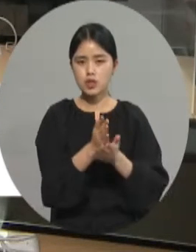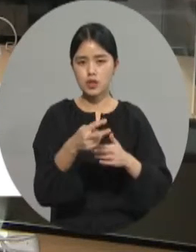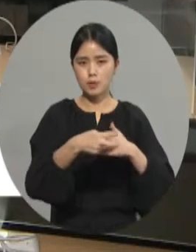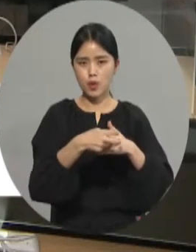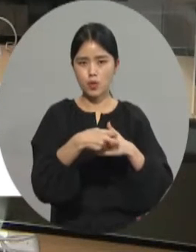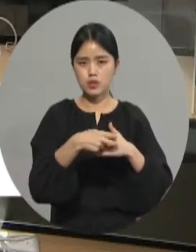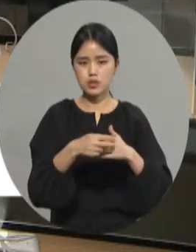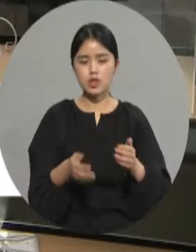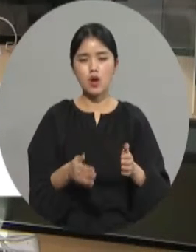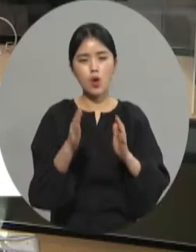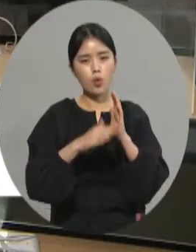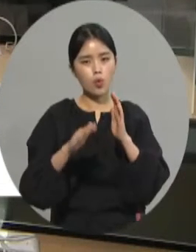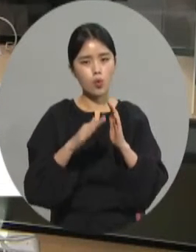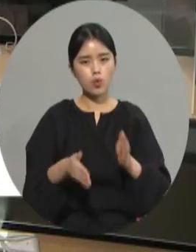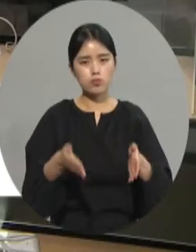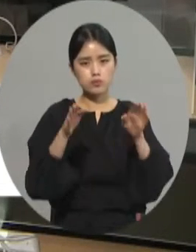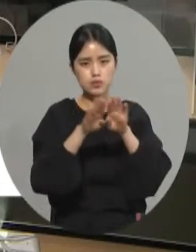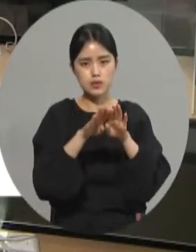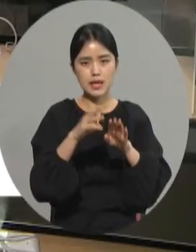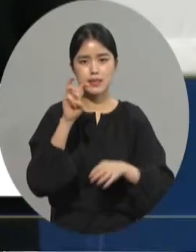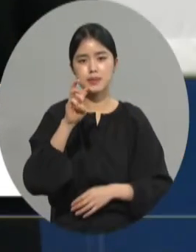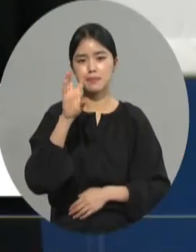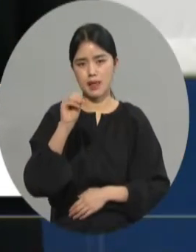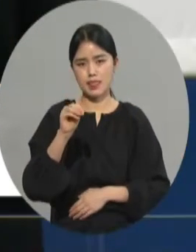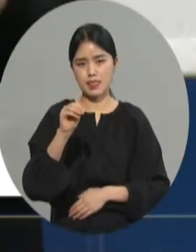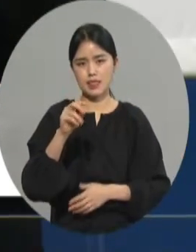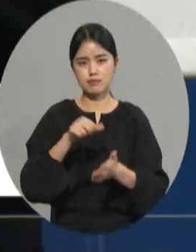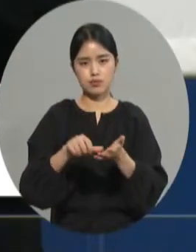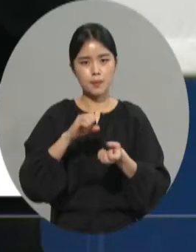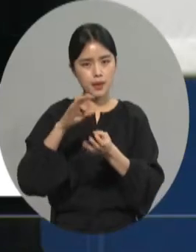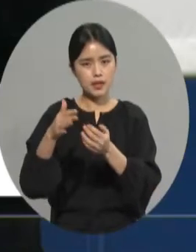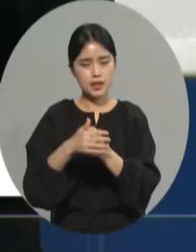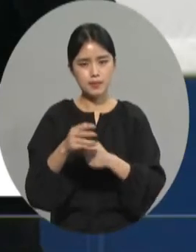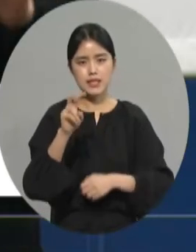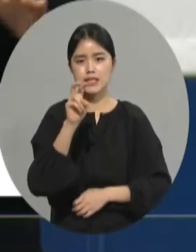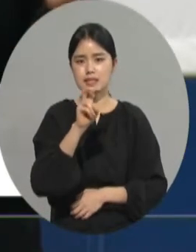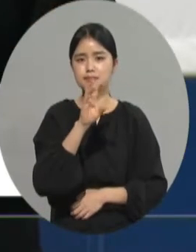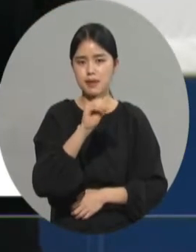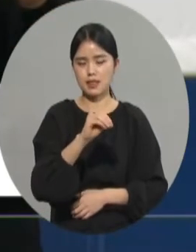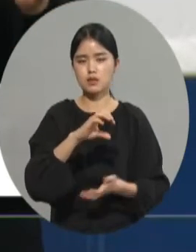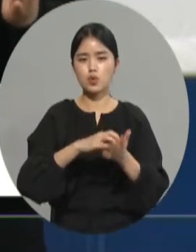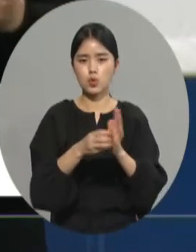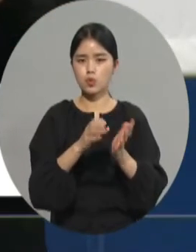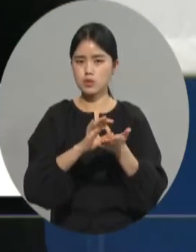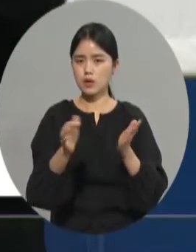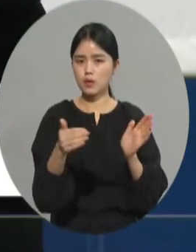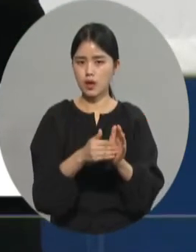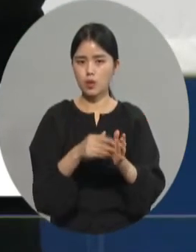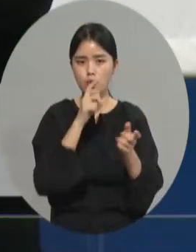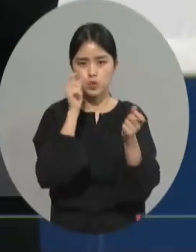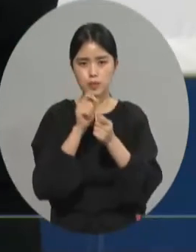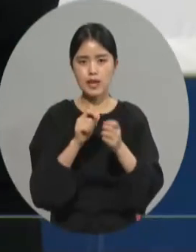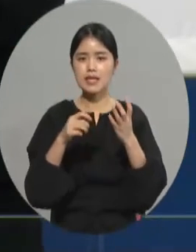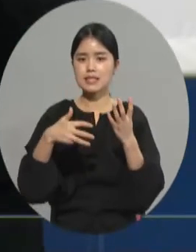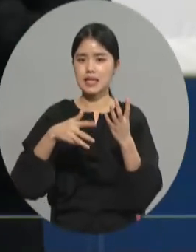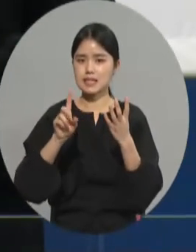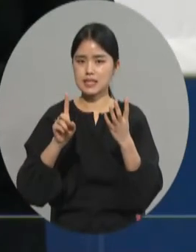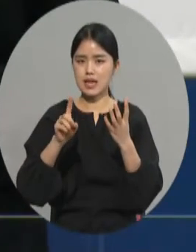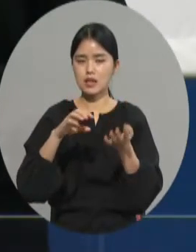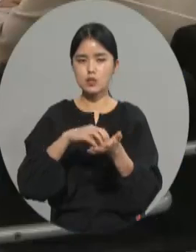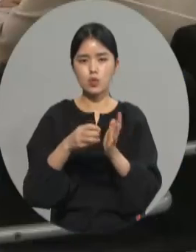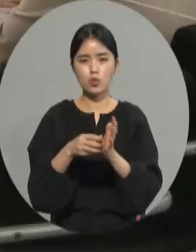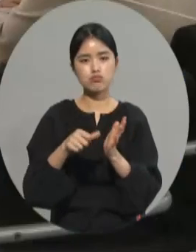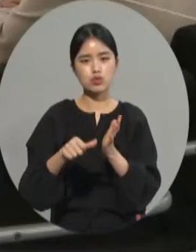공부 분야에서 30만명 분이 공급돼 현재 20만 건 가까이 활용 되었으며 중앙 간 사 차분히 추가